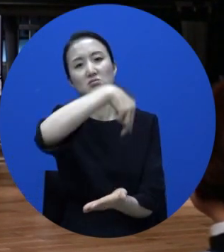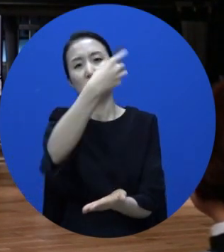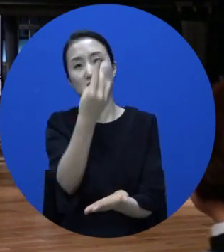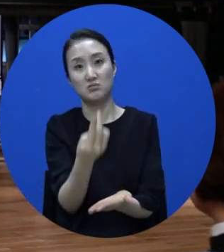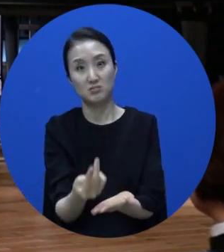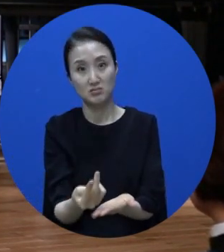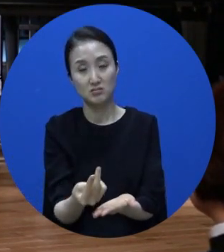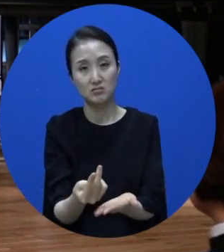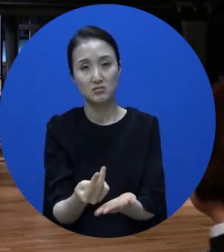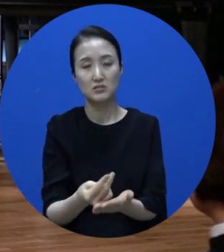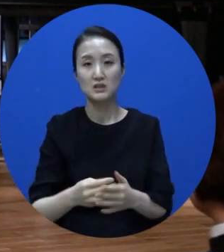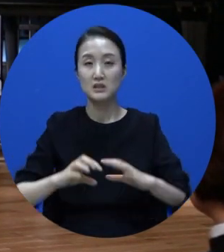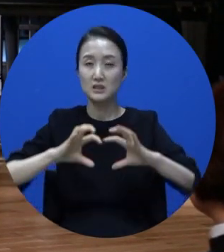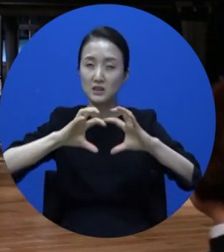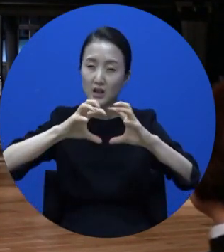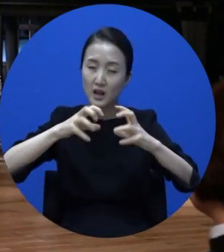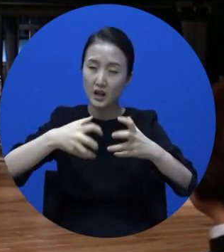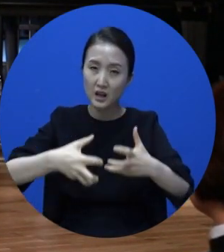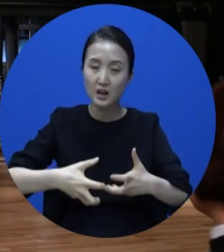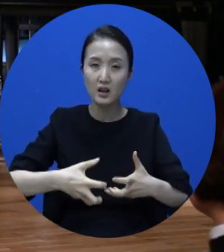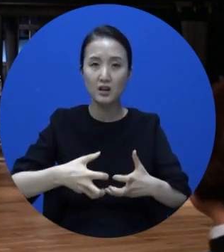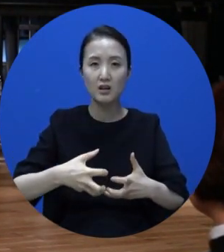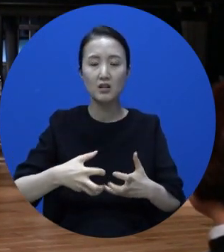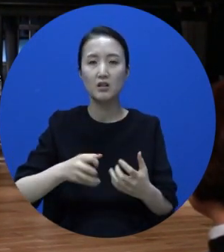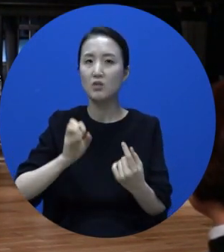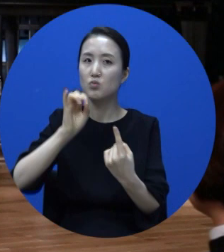세계 신기록을 갱신합니다